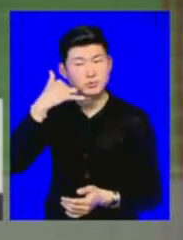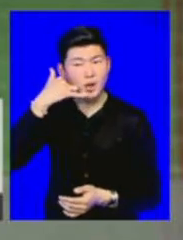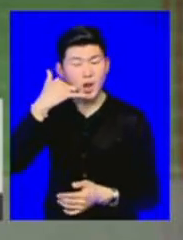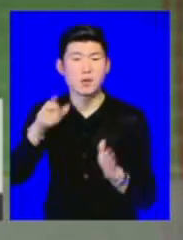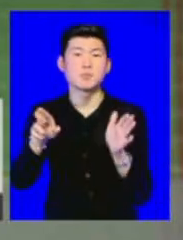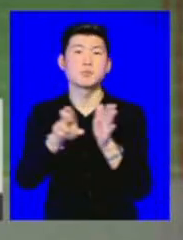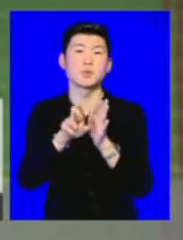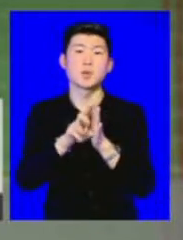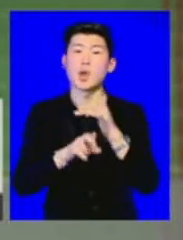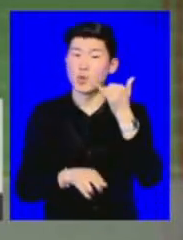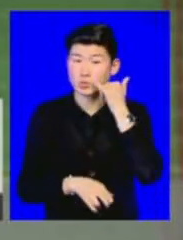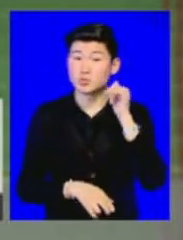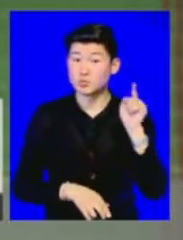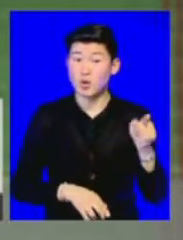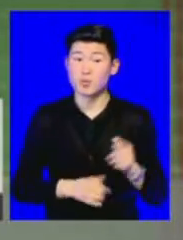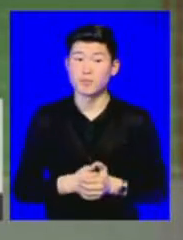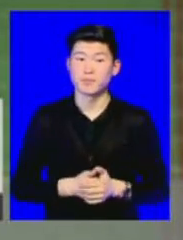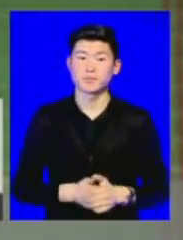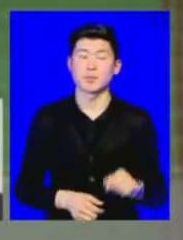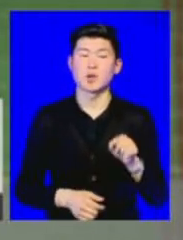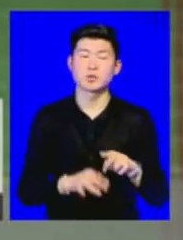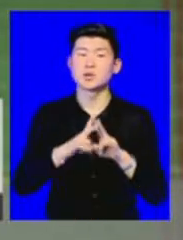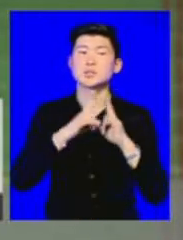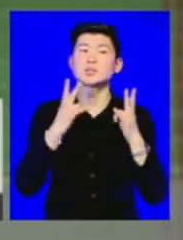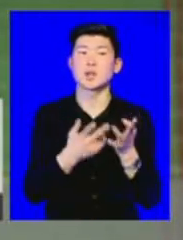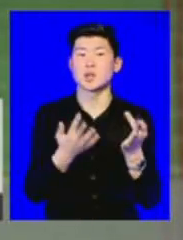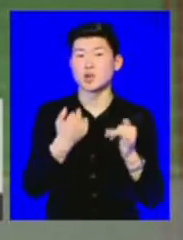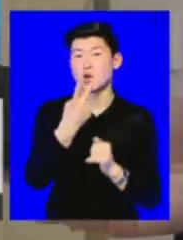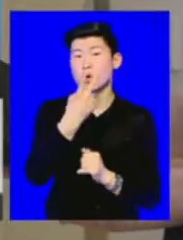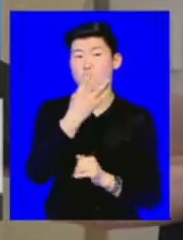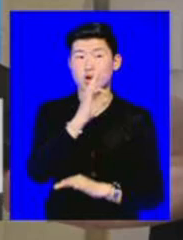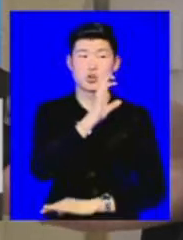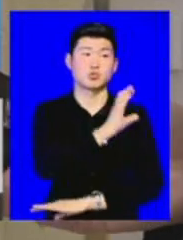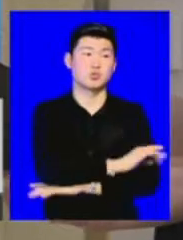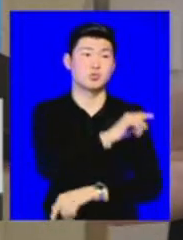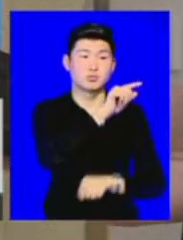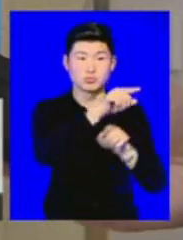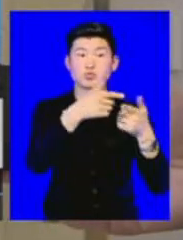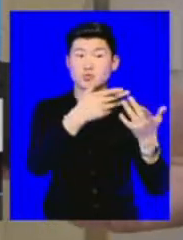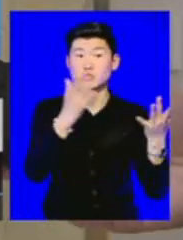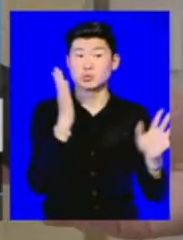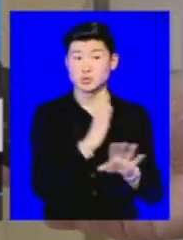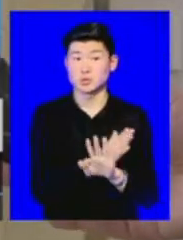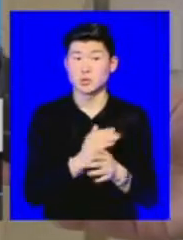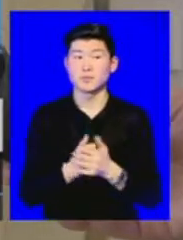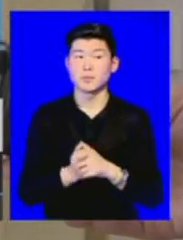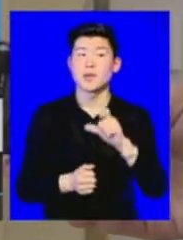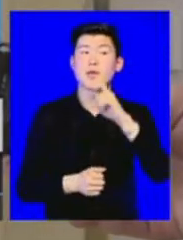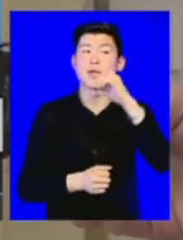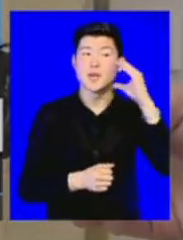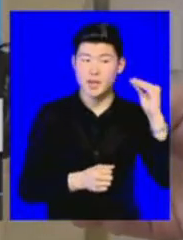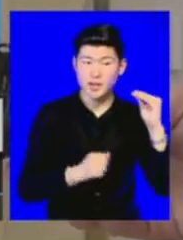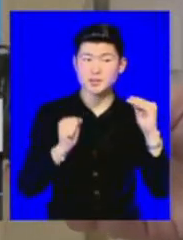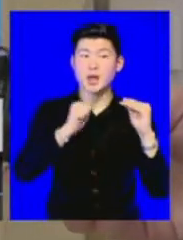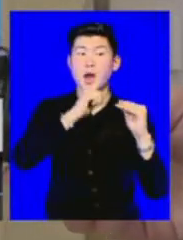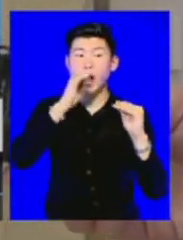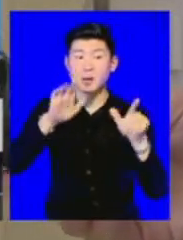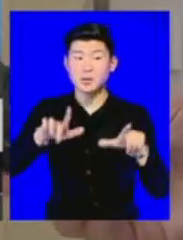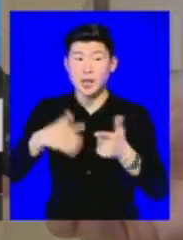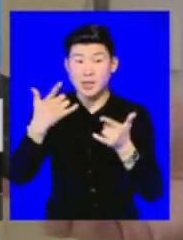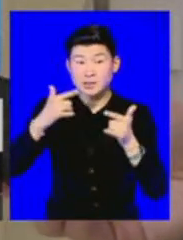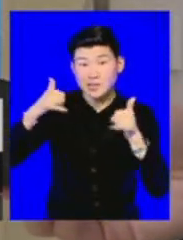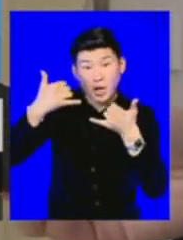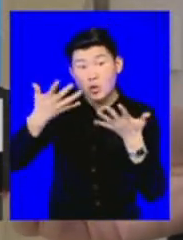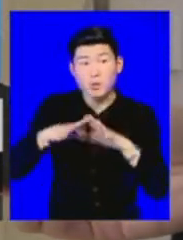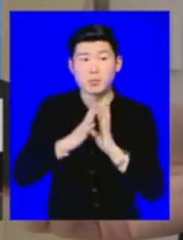утас байгаа. За одоогор бол нийслэлийн 20 орчим сургууль одоо суурилсан. Ээж аавтайгаа гинтийн үед холбогдох ч юм энэ үед бол